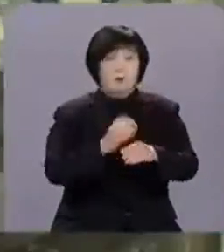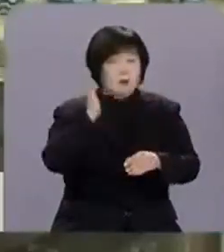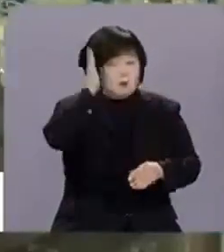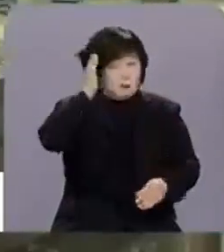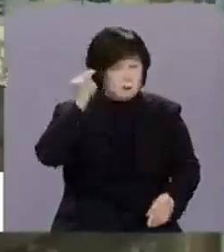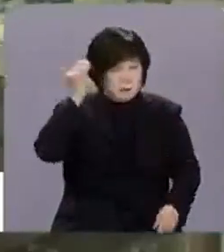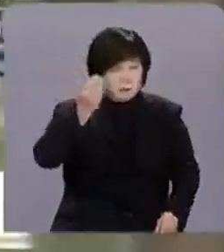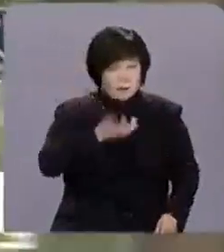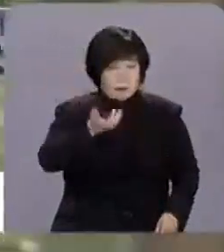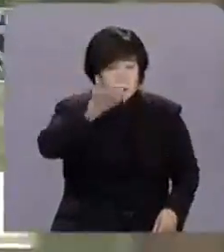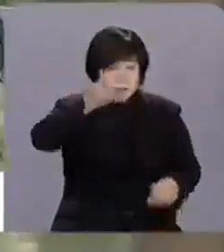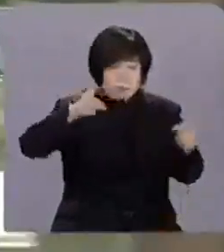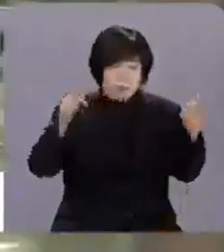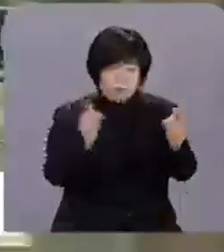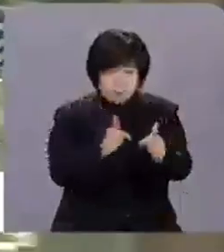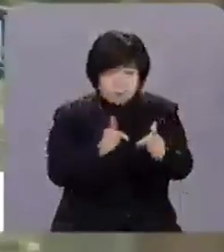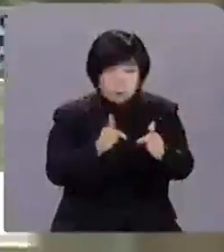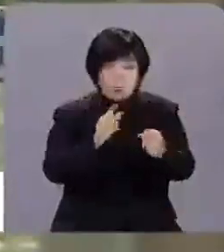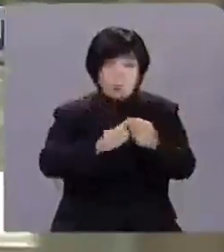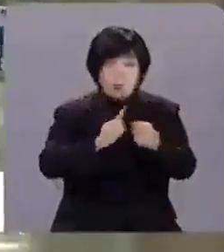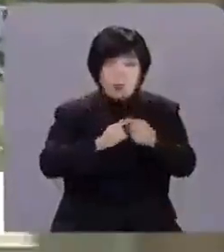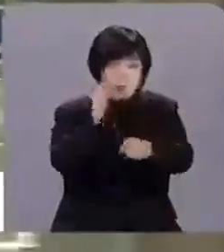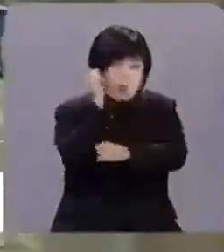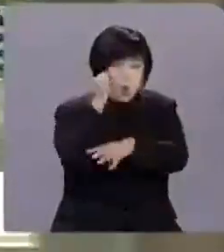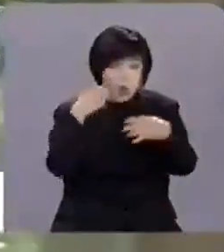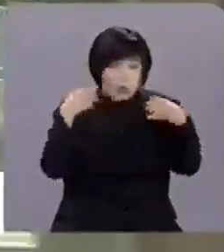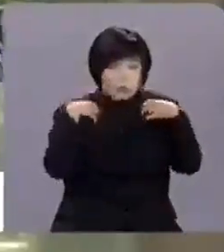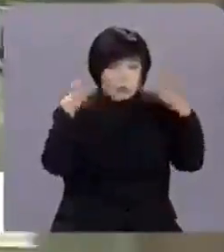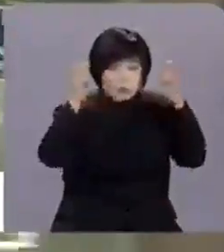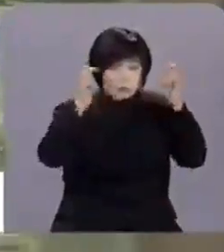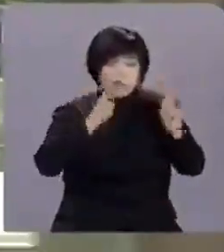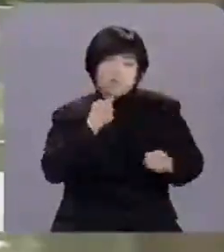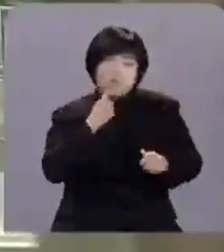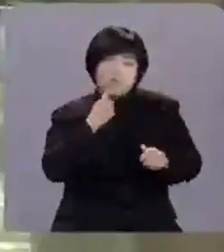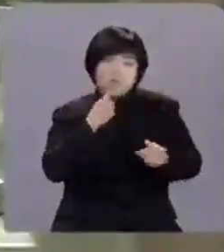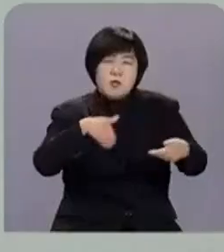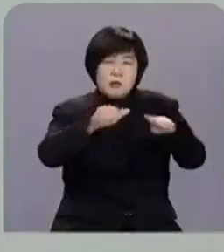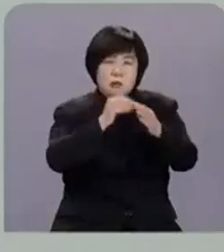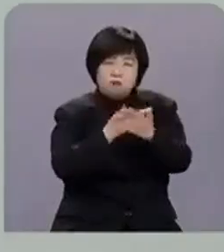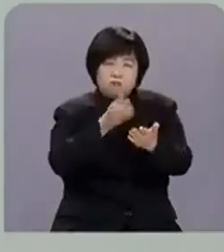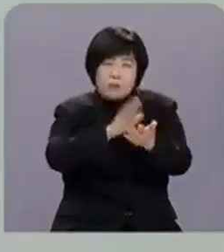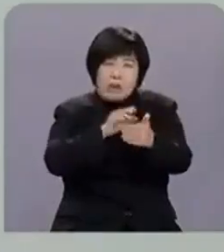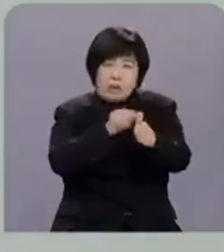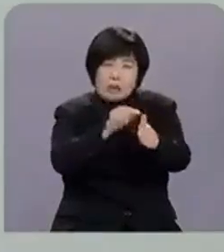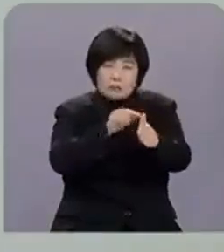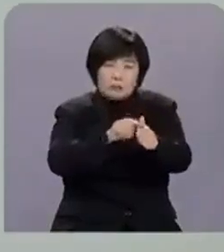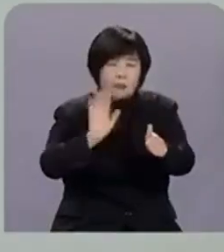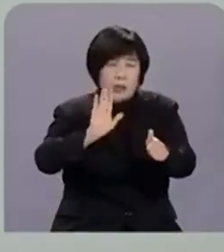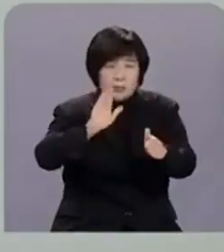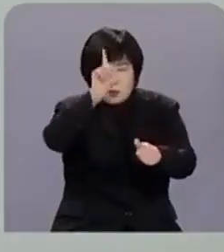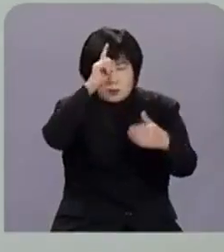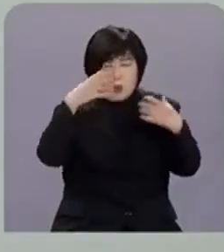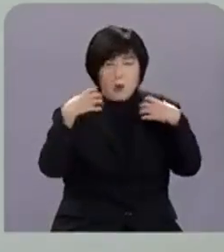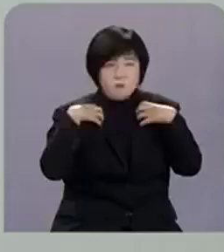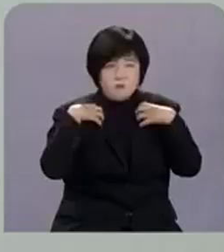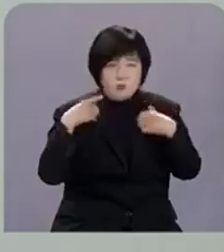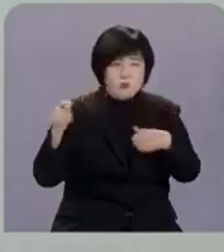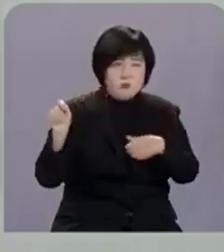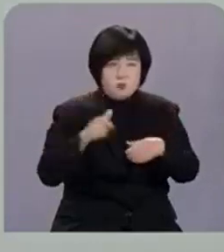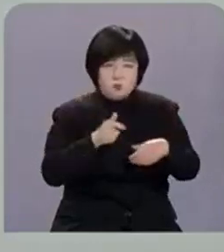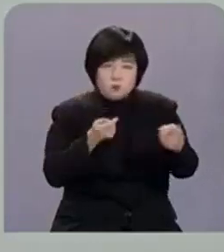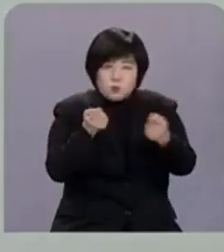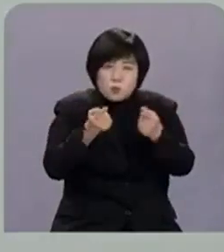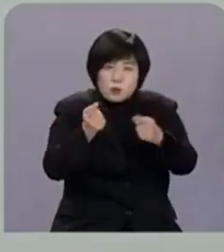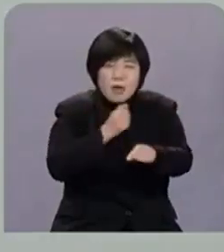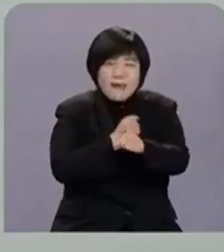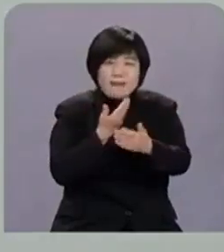연착륙을 위해 원청 기업이 무리하게 시설개선 등 을 강요 하지 않게 정부가 속도를 조절해 달라고 요구하고